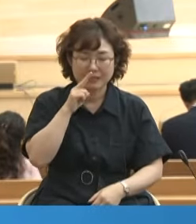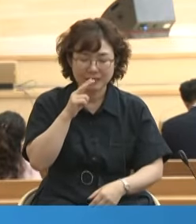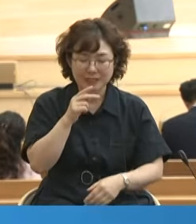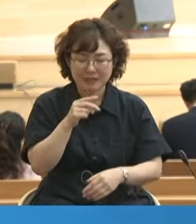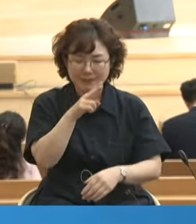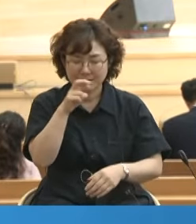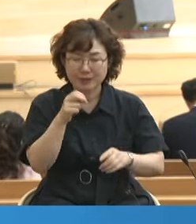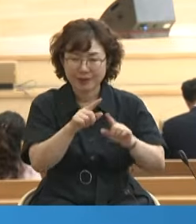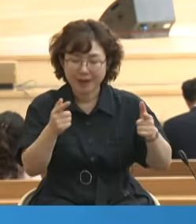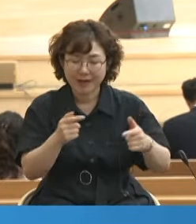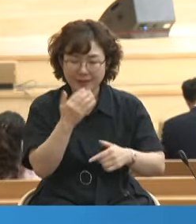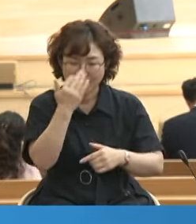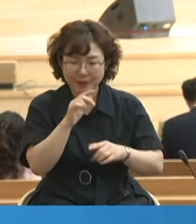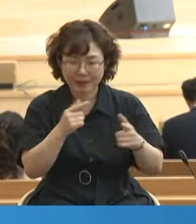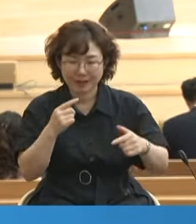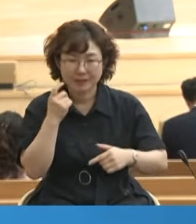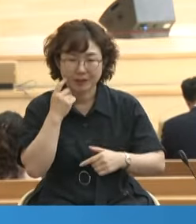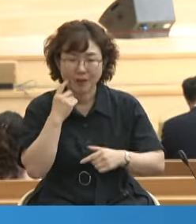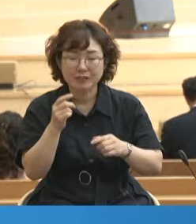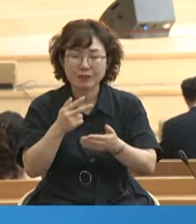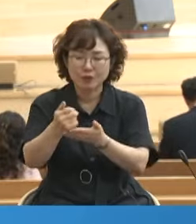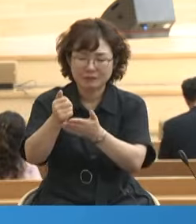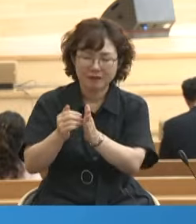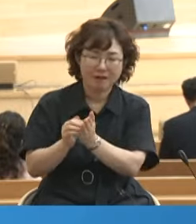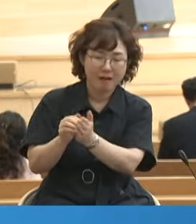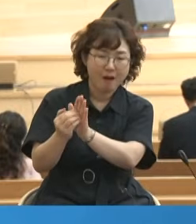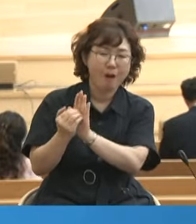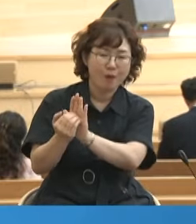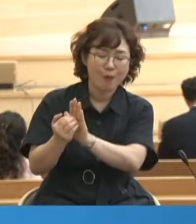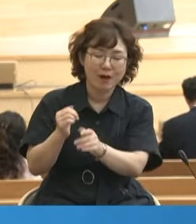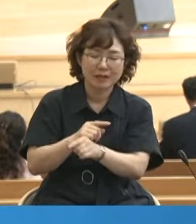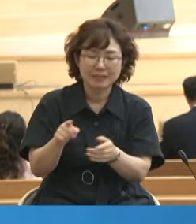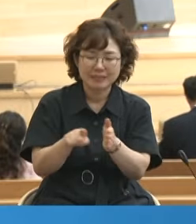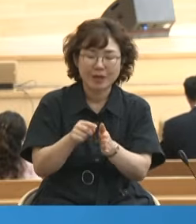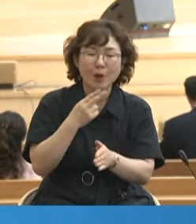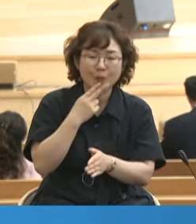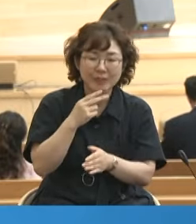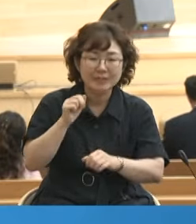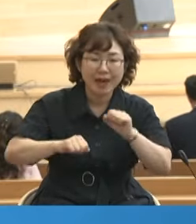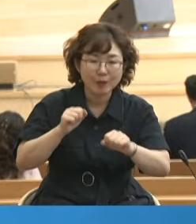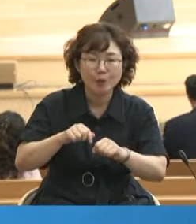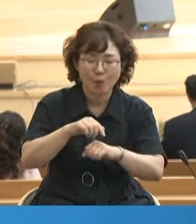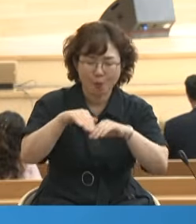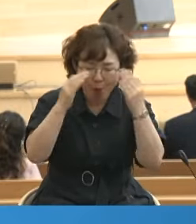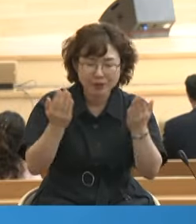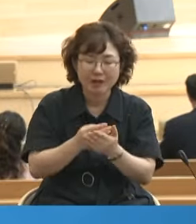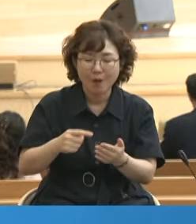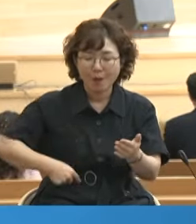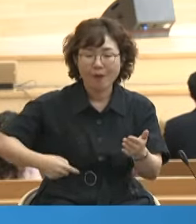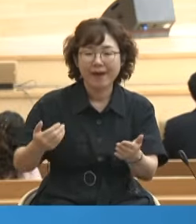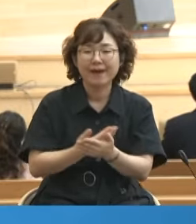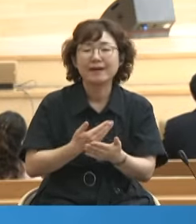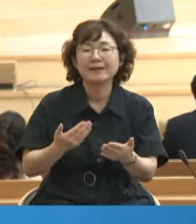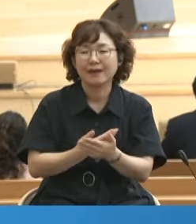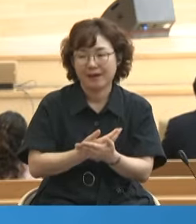거짓, 음란, 주님을 거부하는 불신아 이런 것들을 뭐 한다?